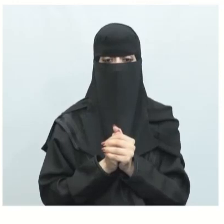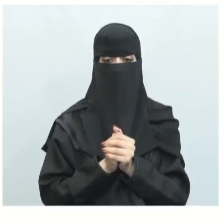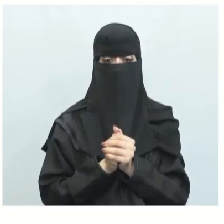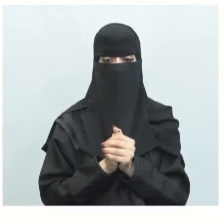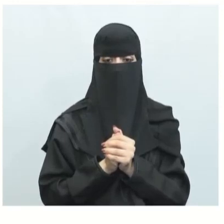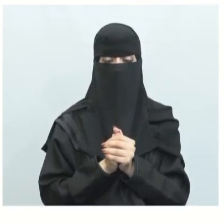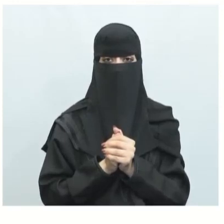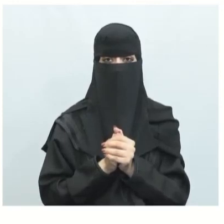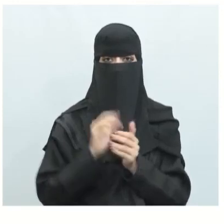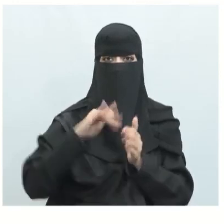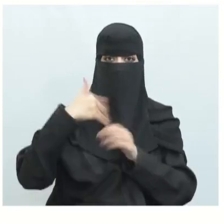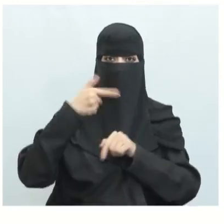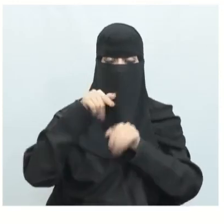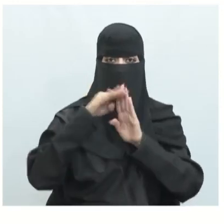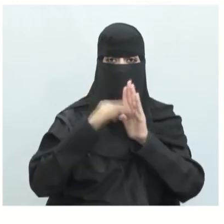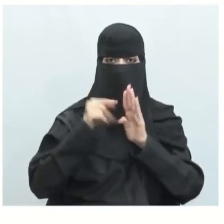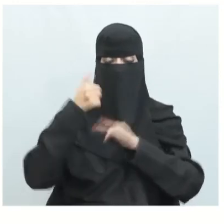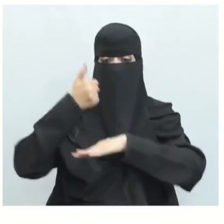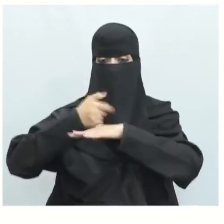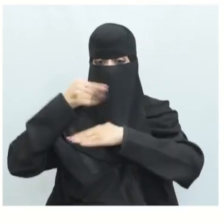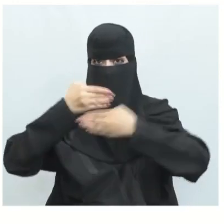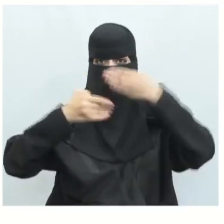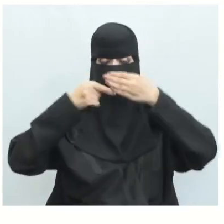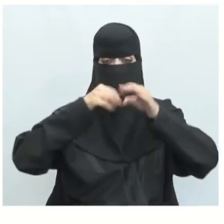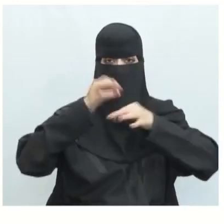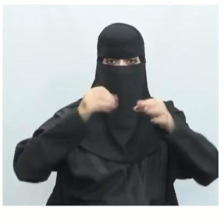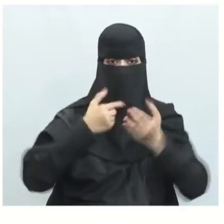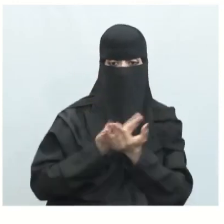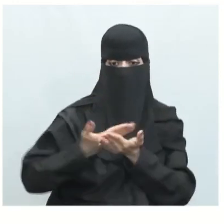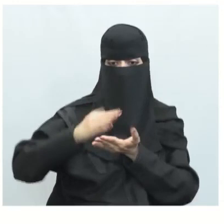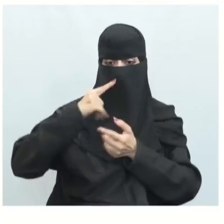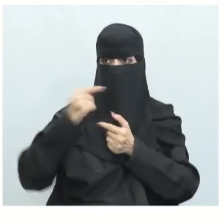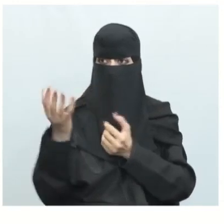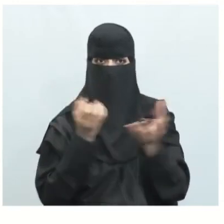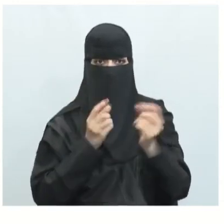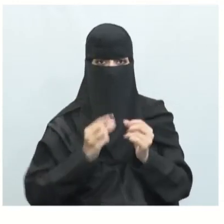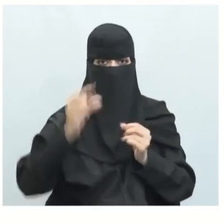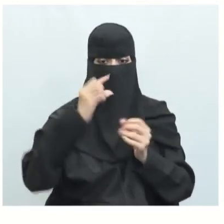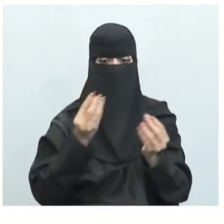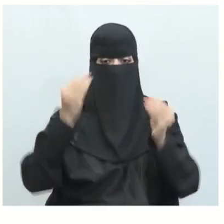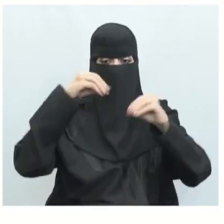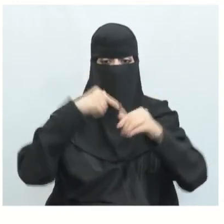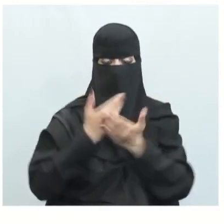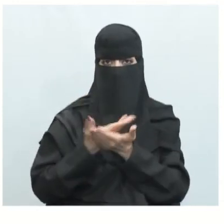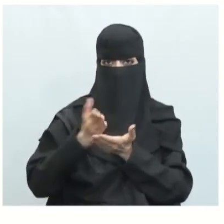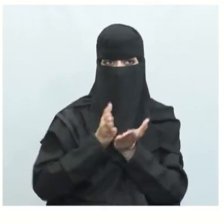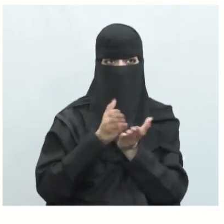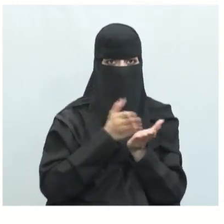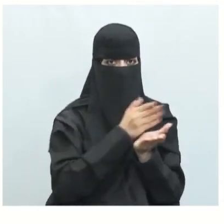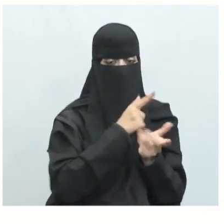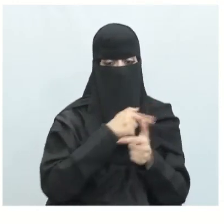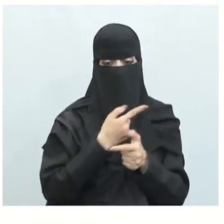المخطط وسيتولى البرنامج الرئيس انشاء المخطط طباعه المخطط استدعاء داله الاضافه وطباعه كل مسارات